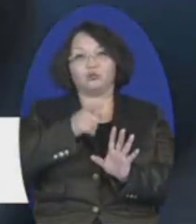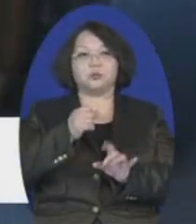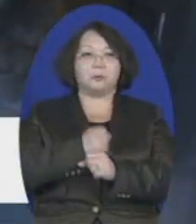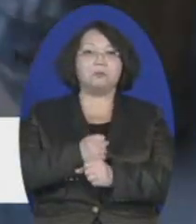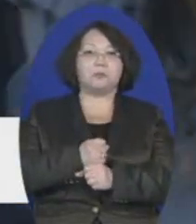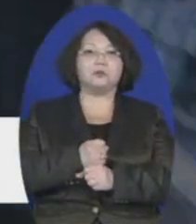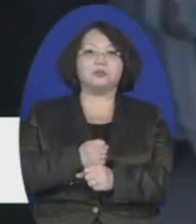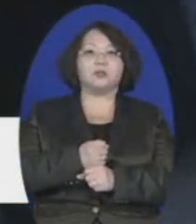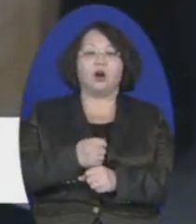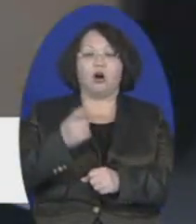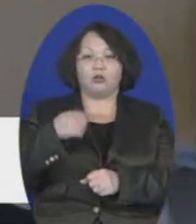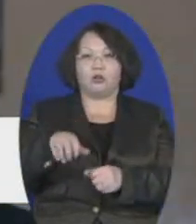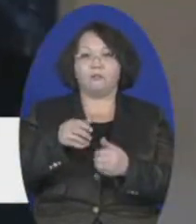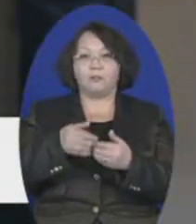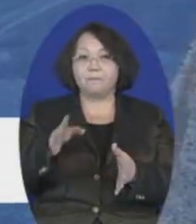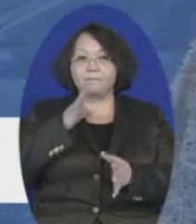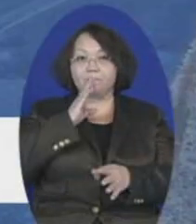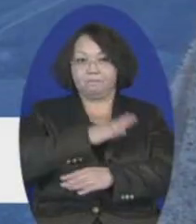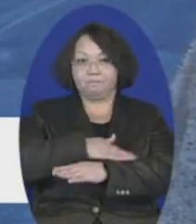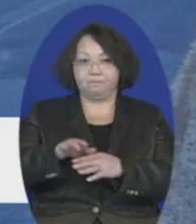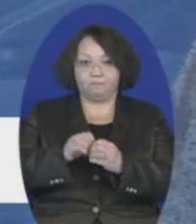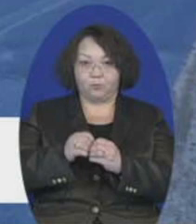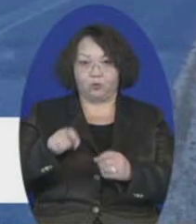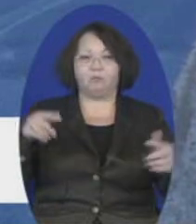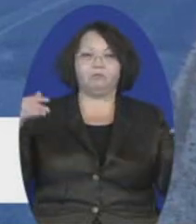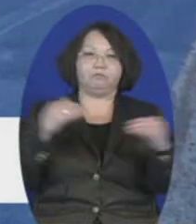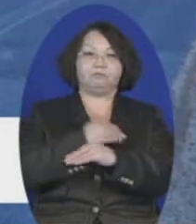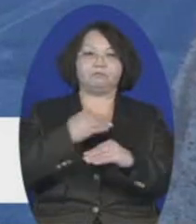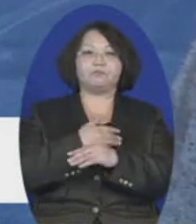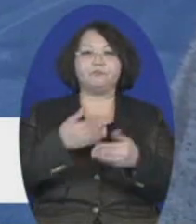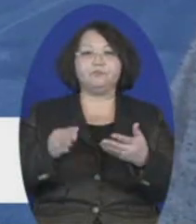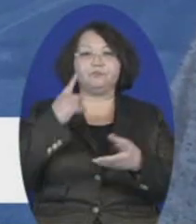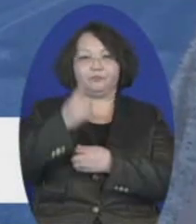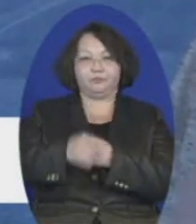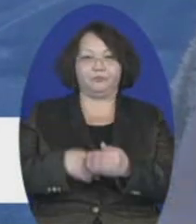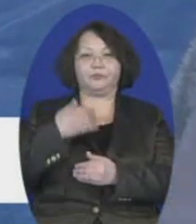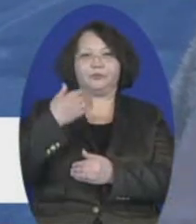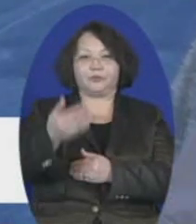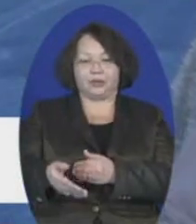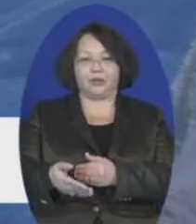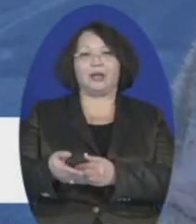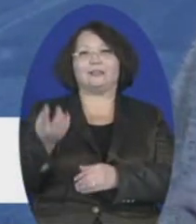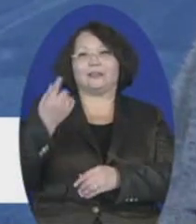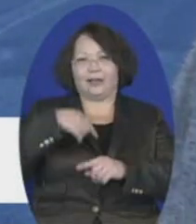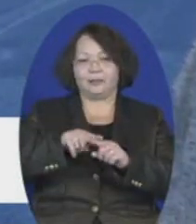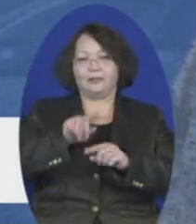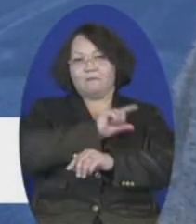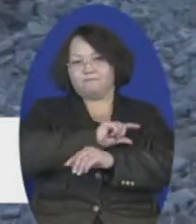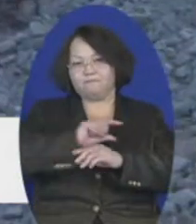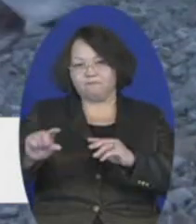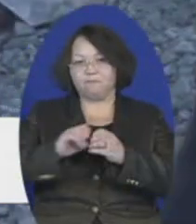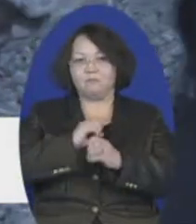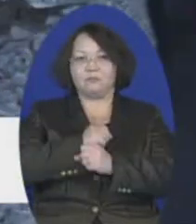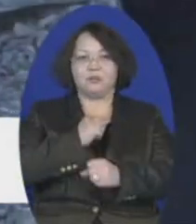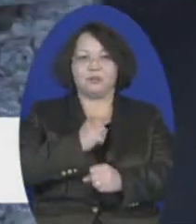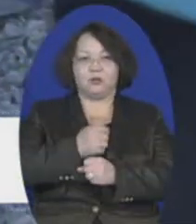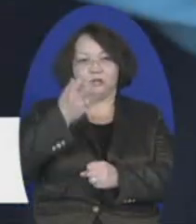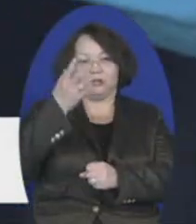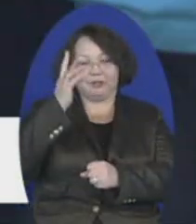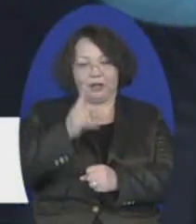Одоо ашиглалтанд орох замын суурийг зүгтгээд хөдөлгөөн нээж байгаа. Ирэх онд хөнгөн өчлөлтэй хийнэ. Ингэснээр зам бүрэн ашиглалтанд орно.